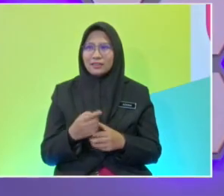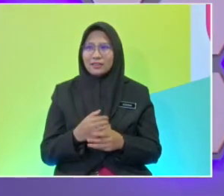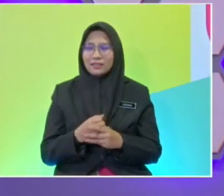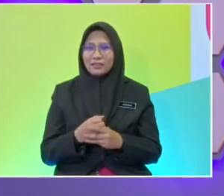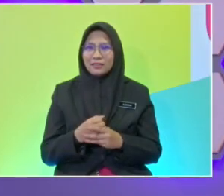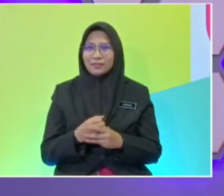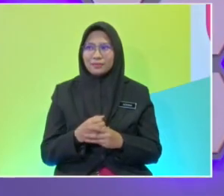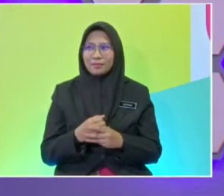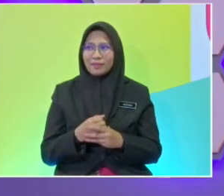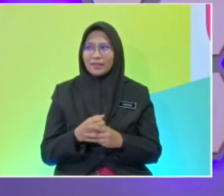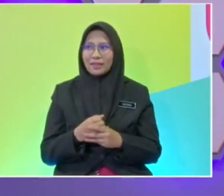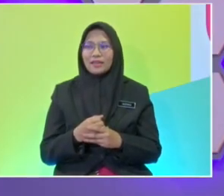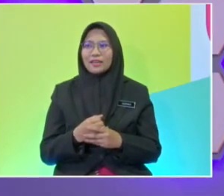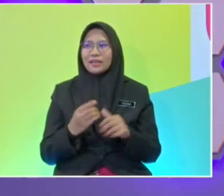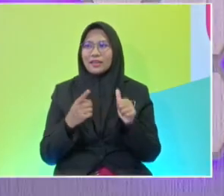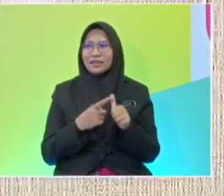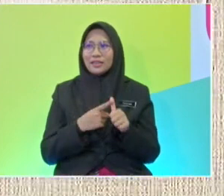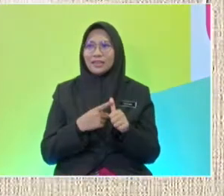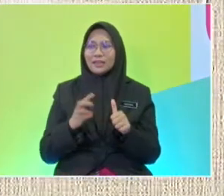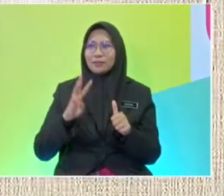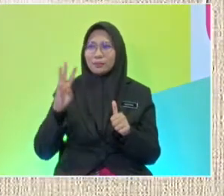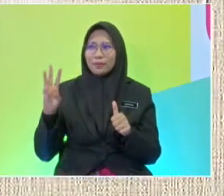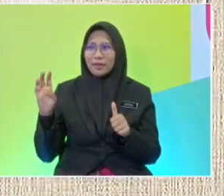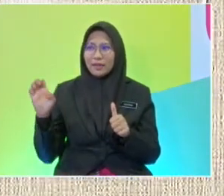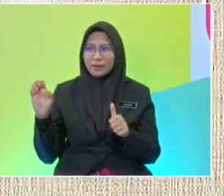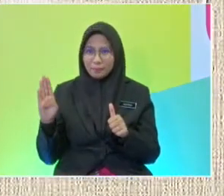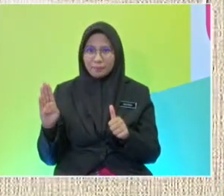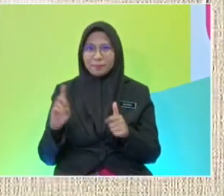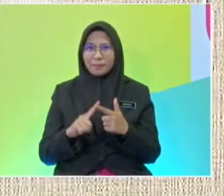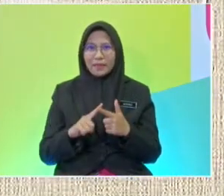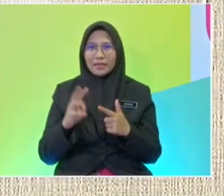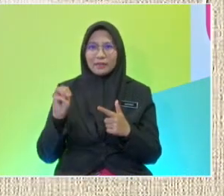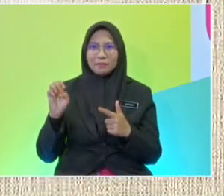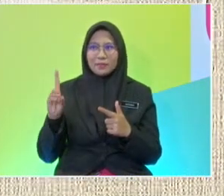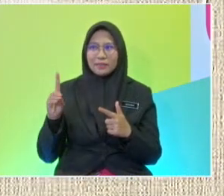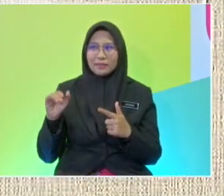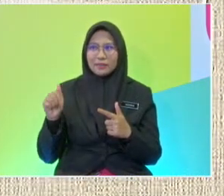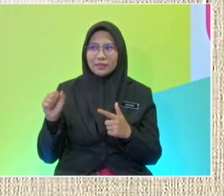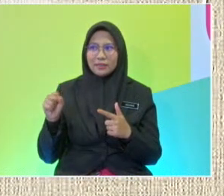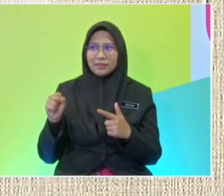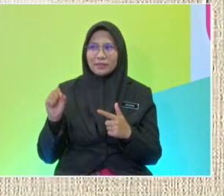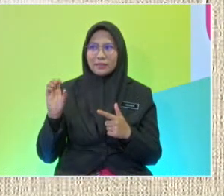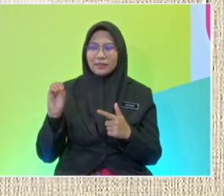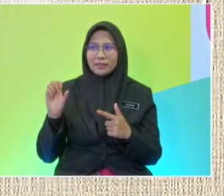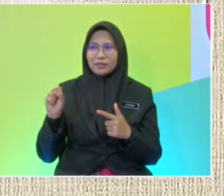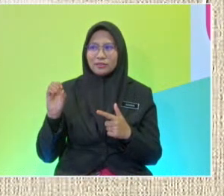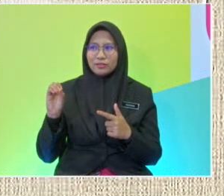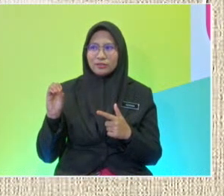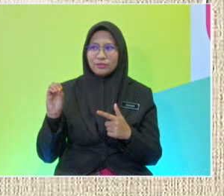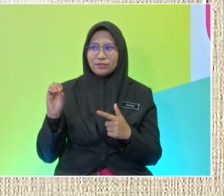yang pertama lama yang kedua media sosial yang ketiga kasih muda